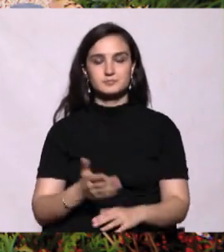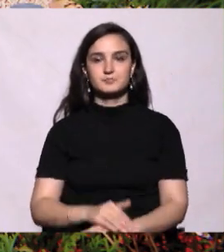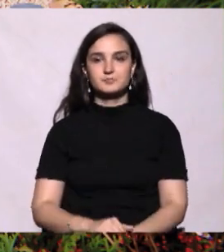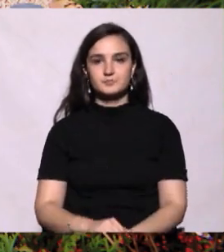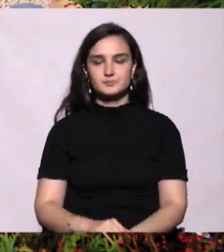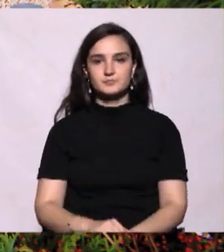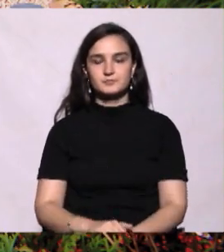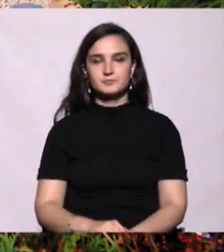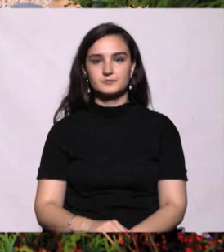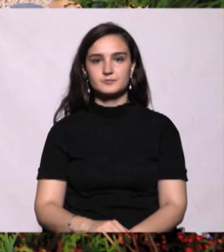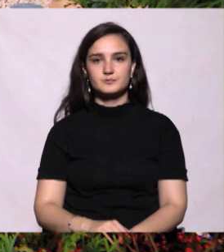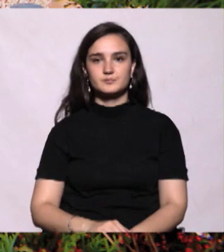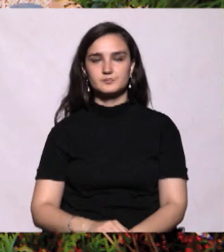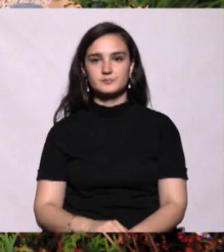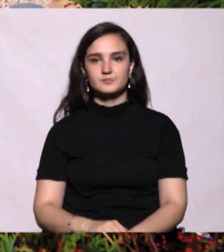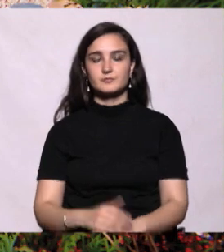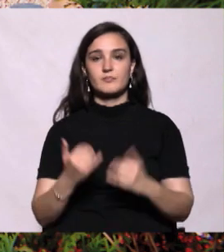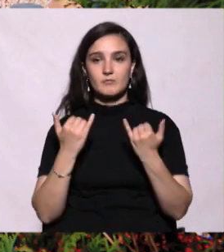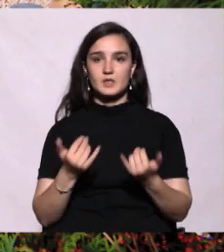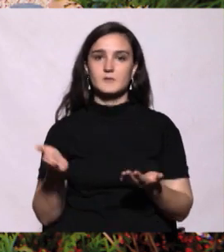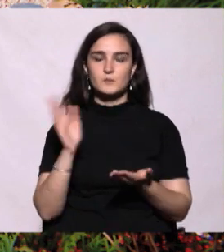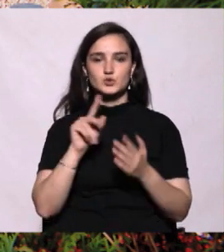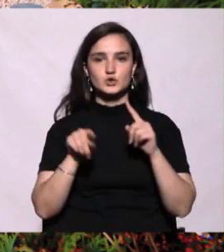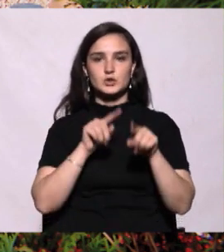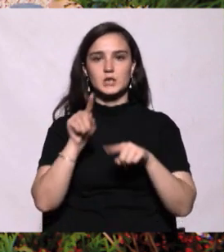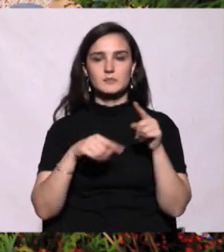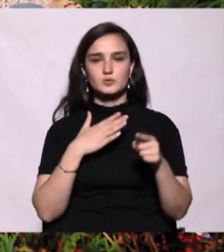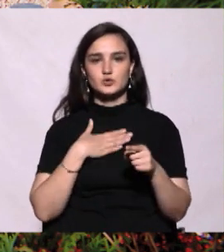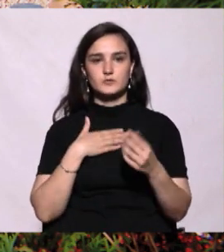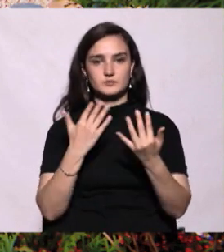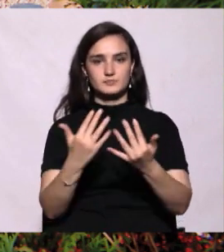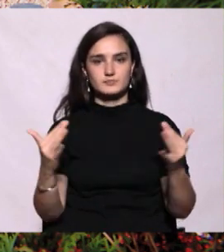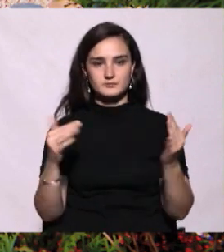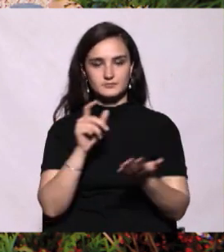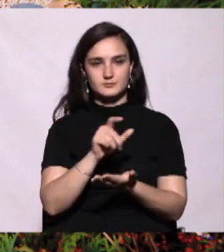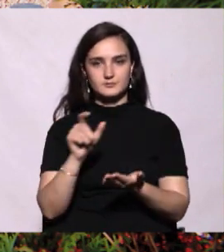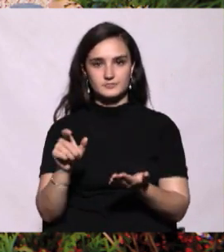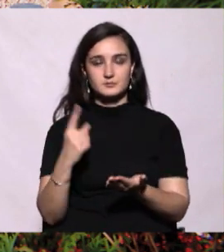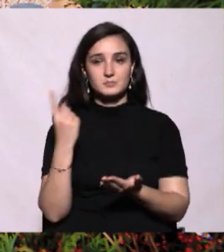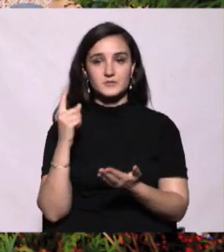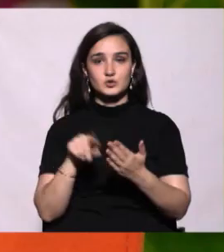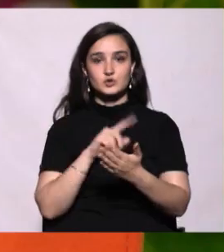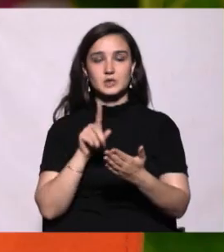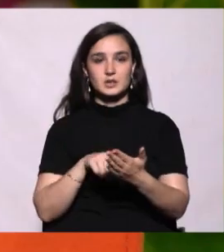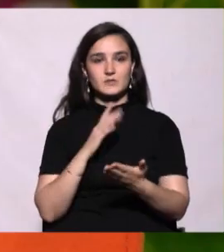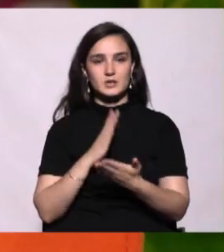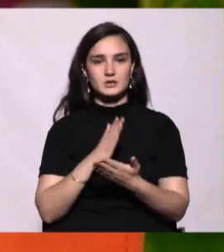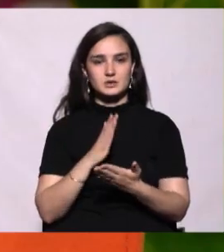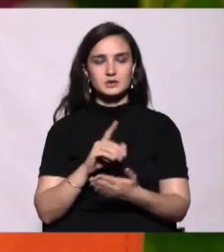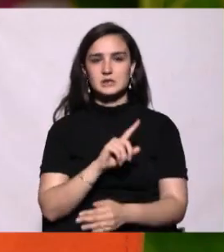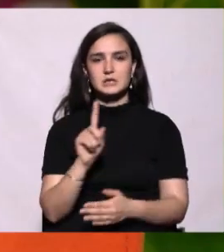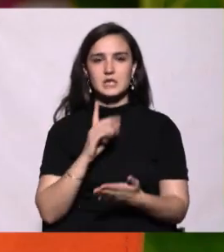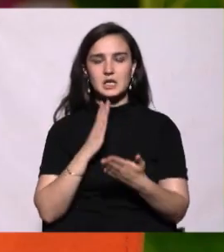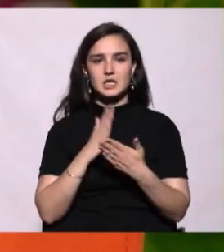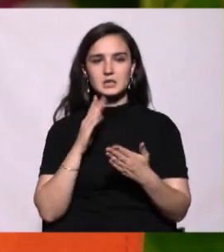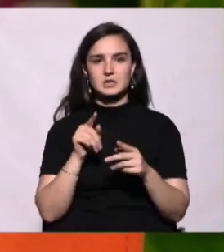დიდსულოვანი, კეთილი. Now, let's have a question to our audience. So the first question is, what